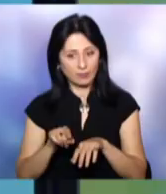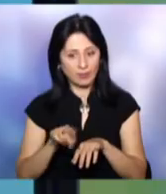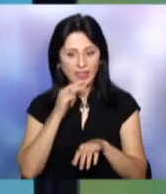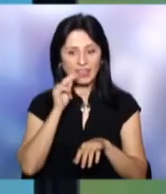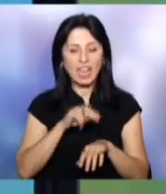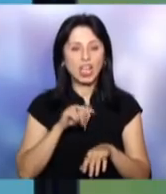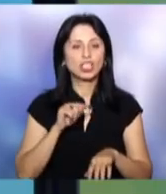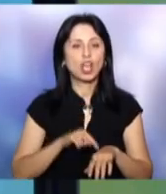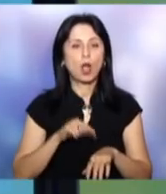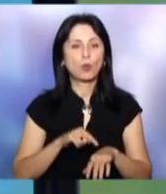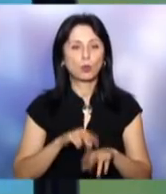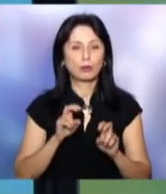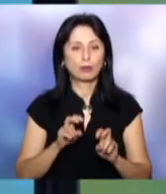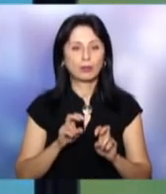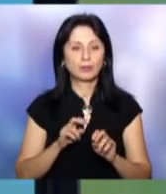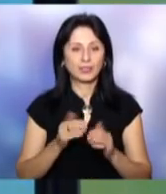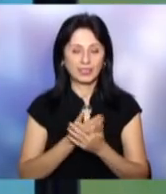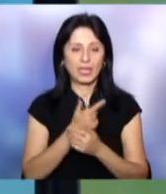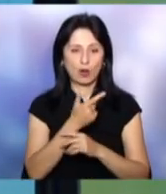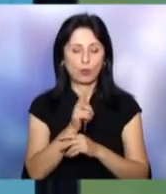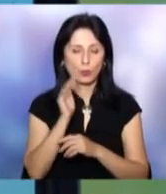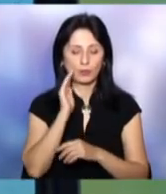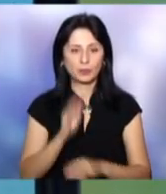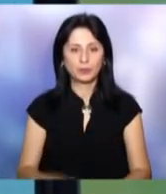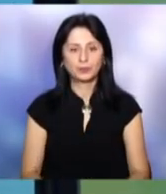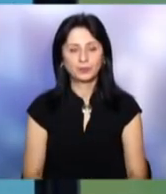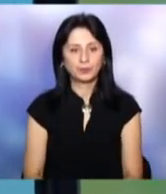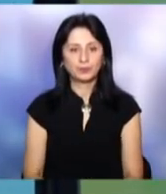დანაშაულის განცდას შორის, ამის შესახებ ჯერ სიახლის ბლოგიდან მოისმინეთ.